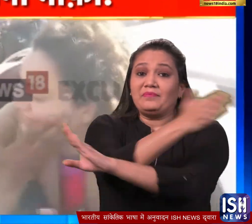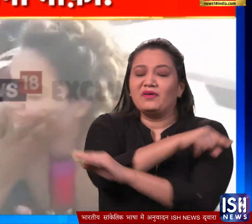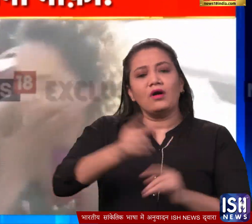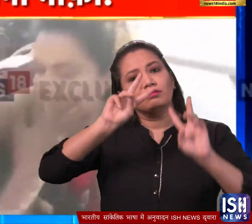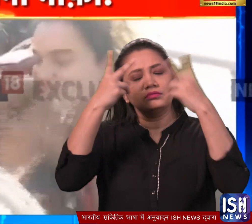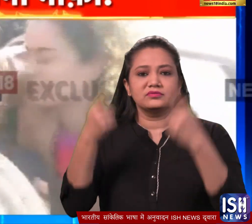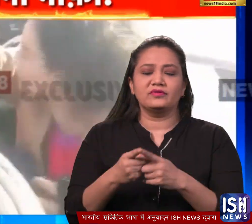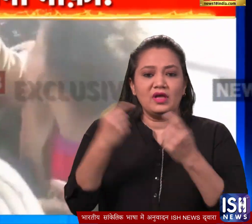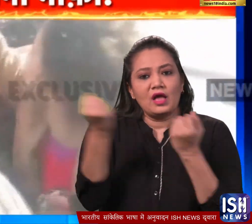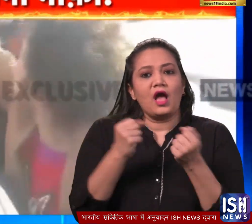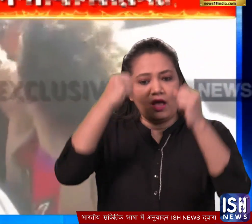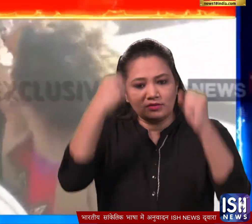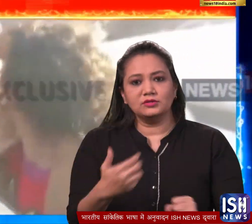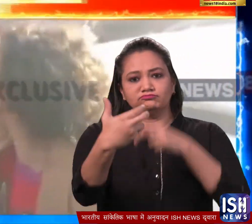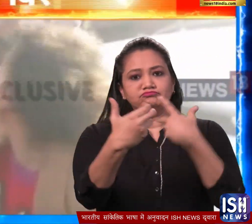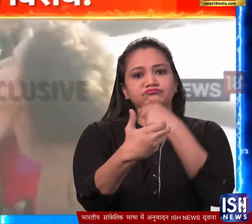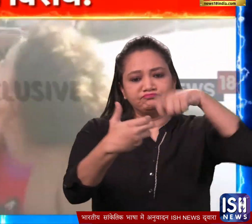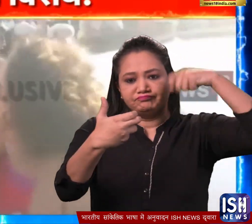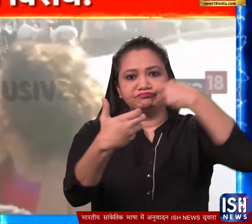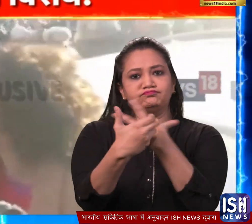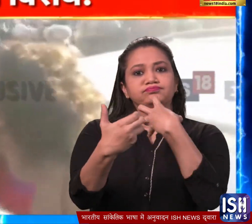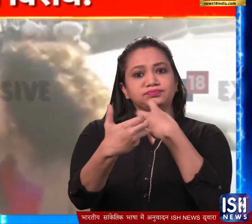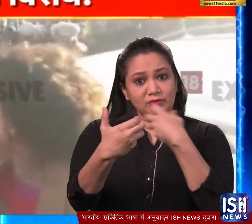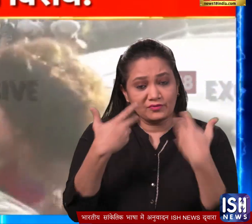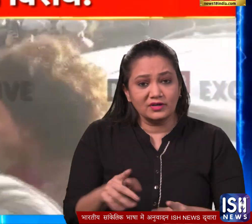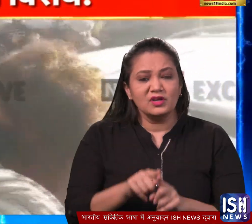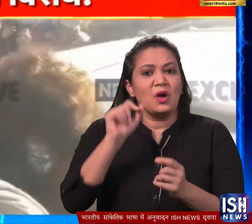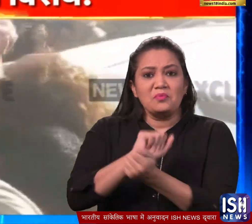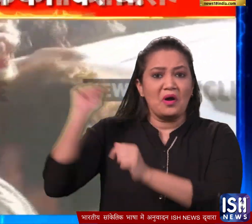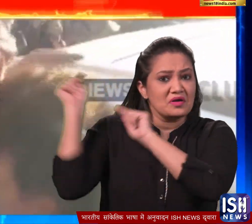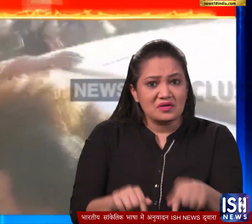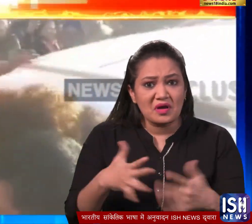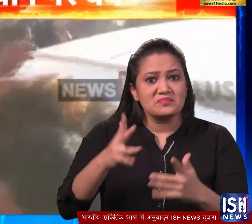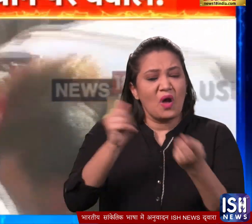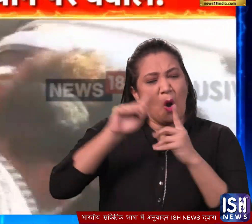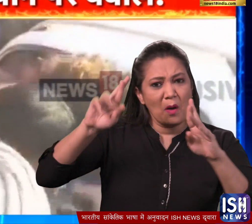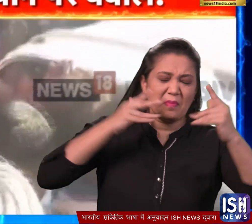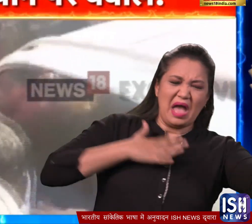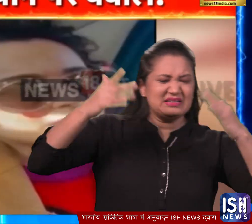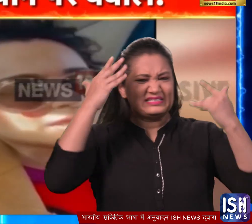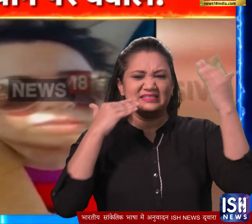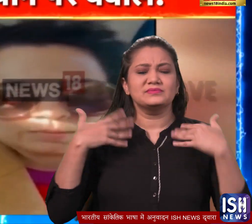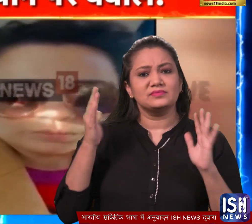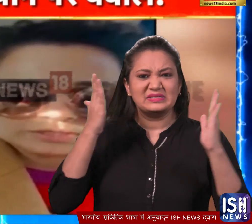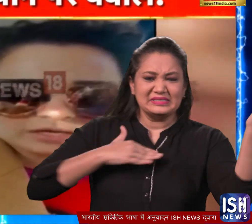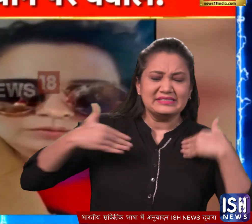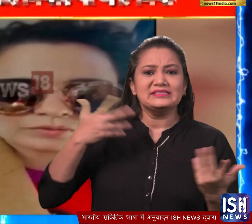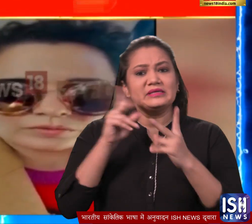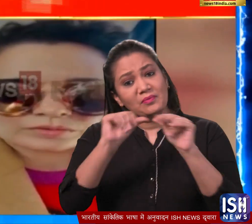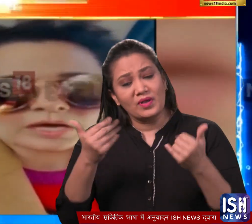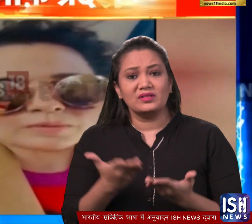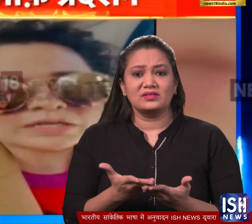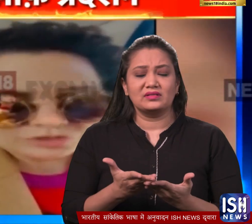तेवर दूसरे ही थे। उन्होंने गाड़ी में बैठे बैठे एक वीडियो बनाया और आरोप लगाया कि पुलिस नहीं आती तो वहां लिंचिंग हो जाती। अगर यहाँ पे पुलिस ना